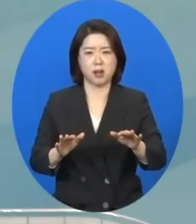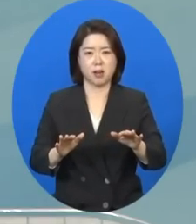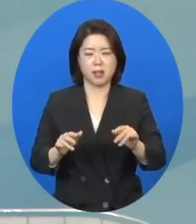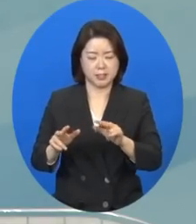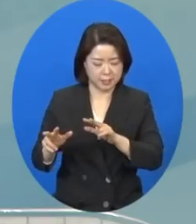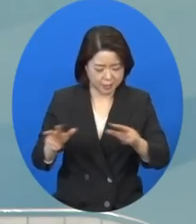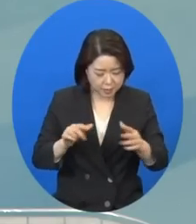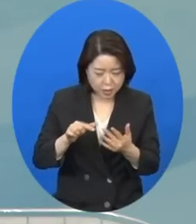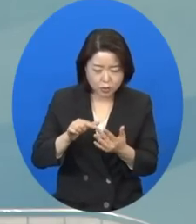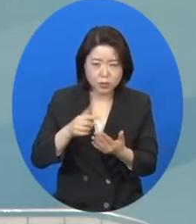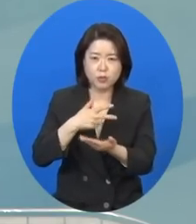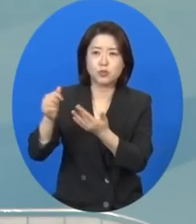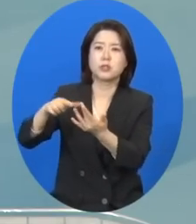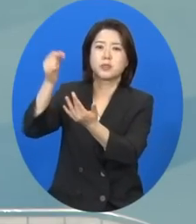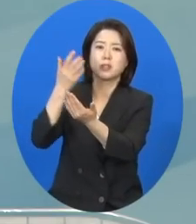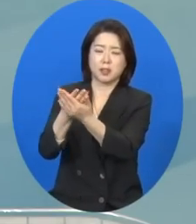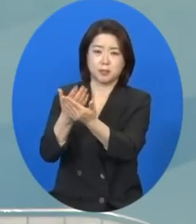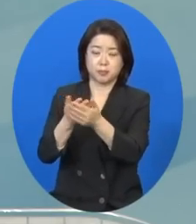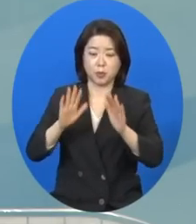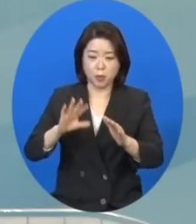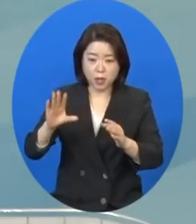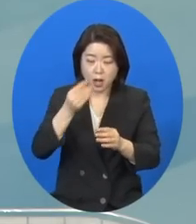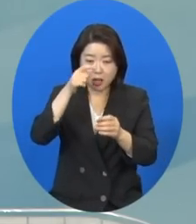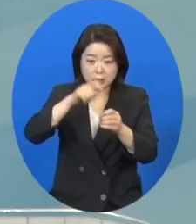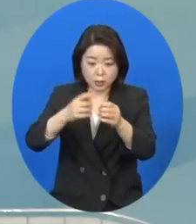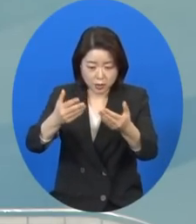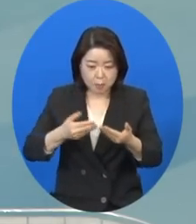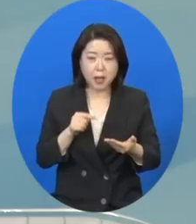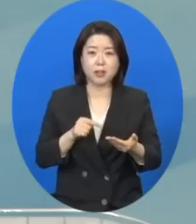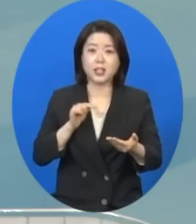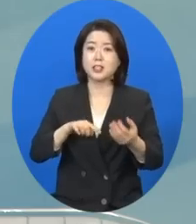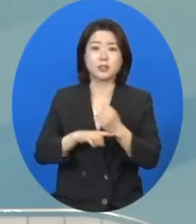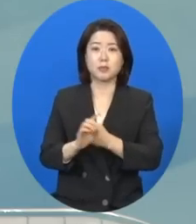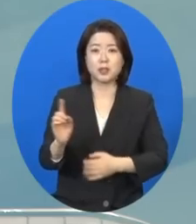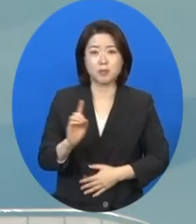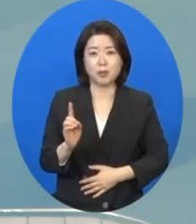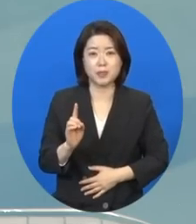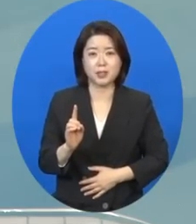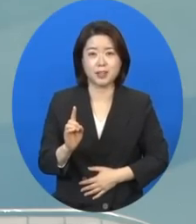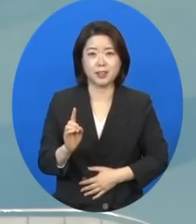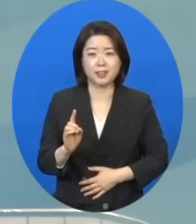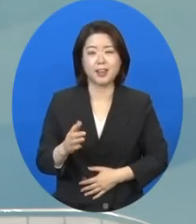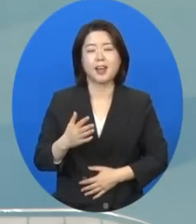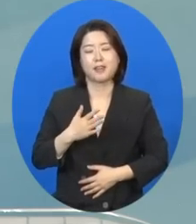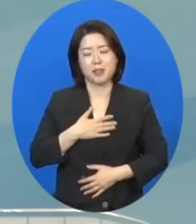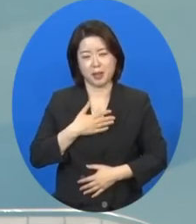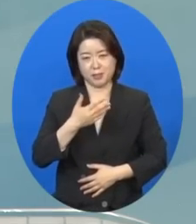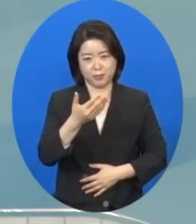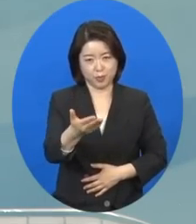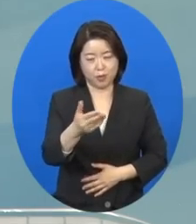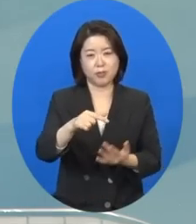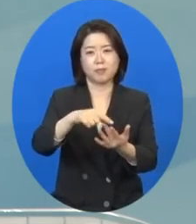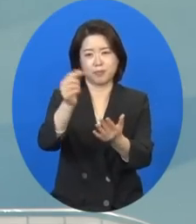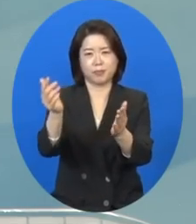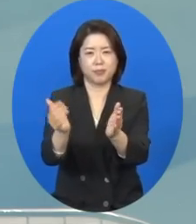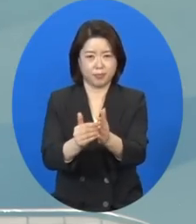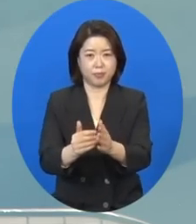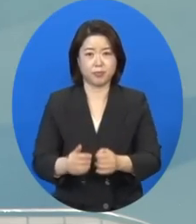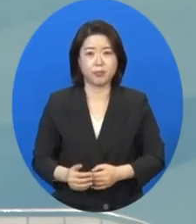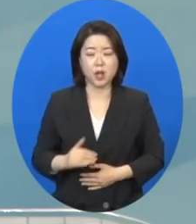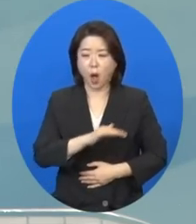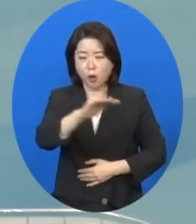주님을 택하시길 바랍니다 오늘 성전에 받을 텐데요 성찬의 의미가 뭡니까 나는 너를 택하였다는 것입니다